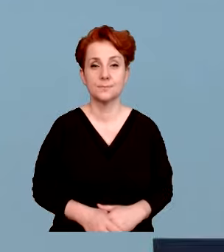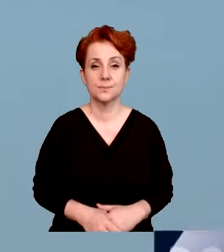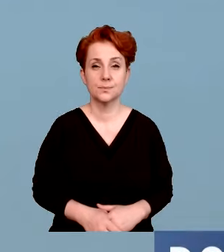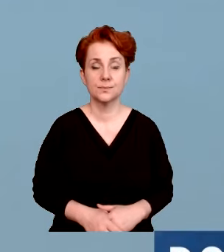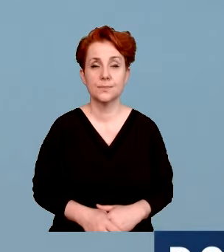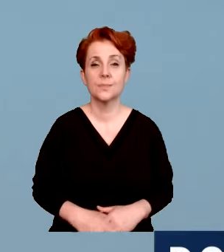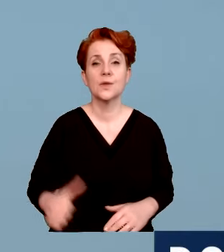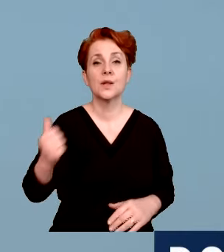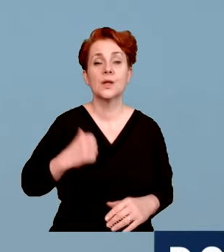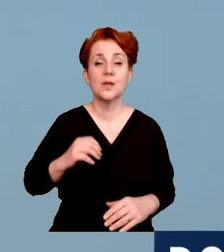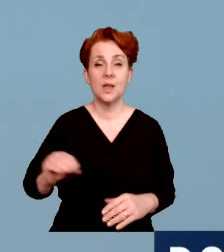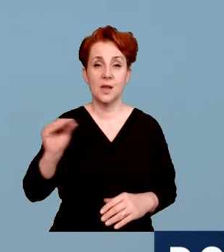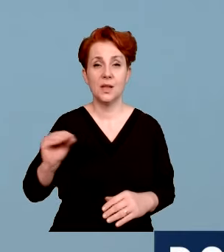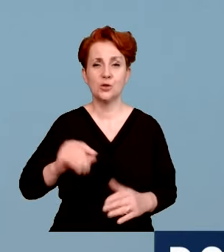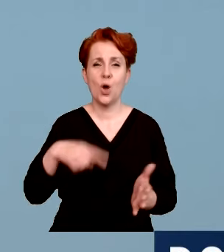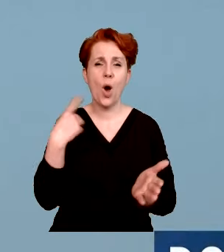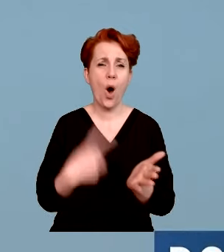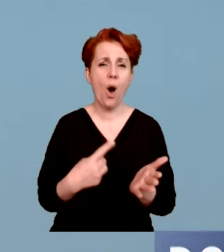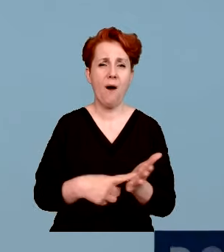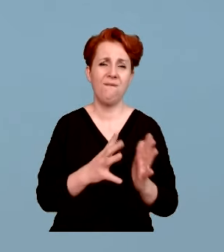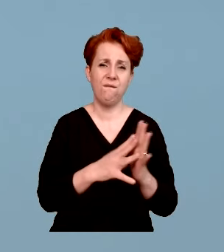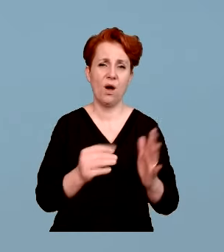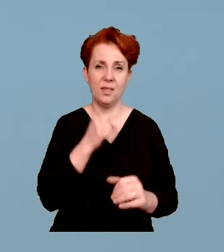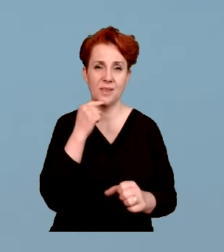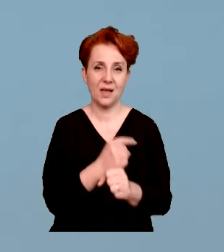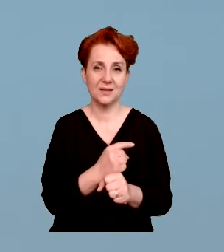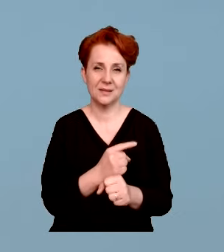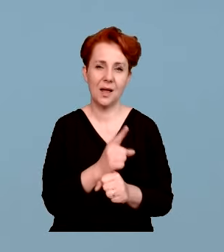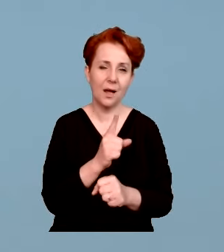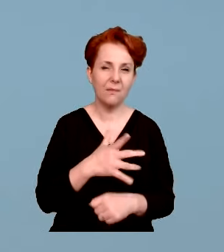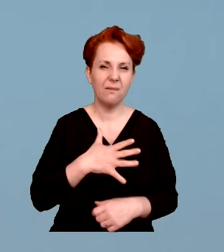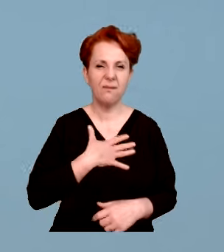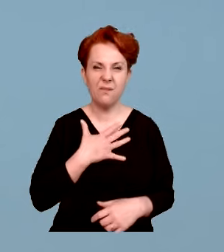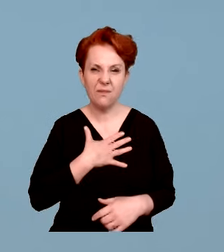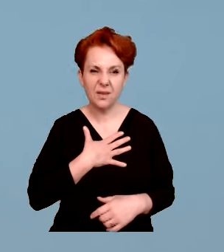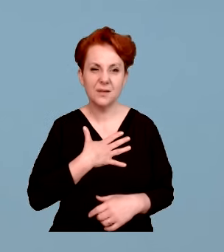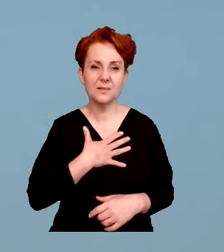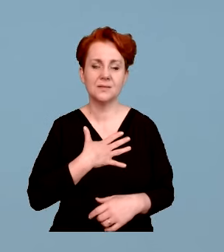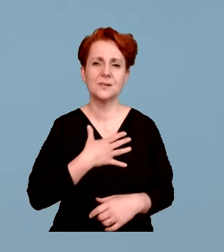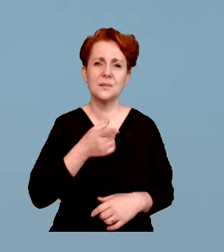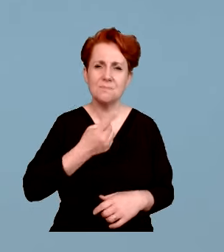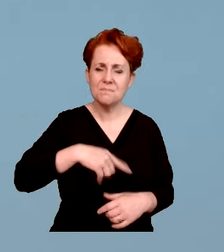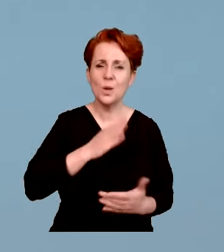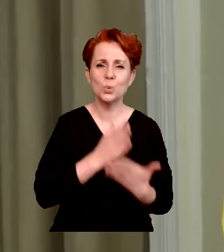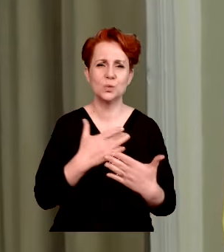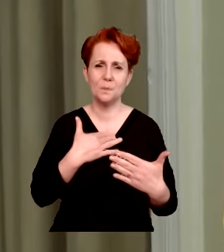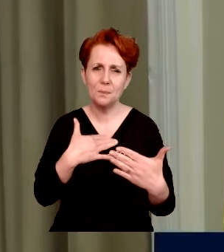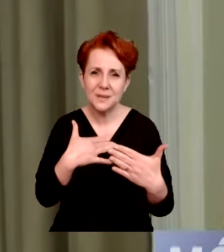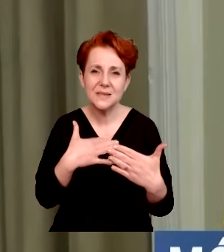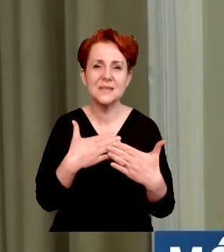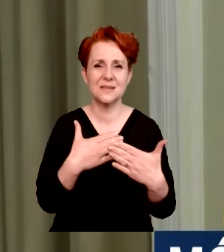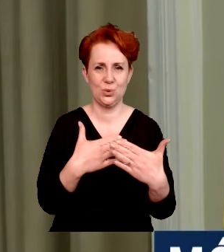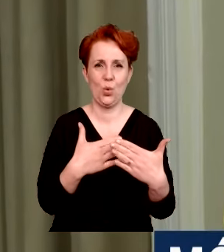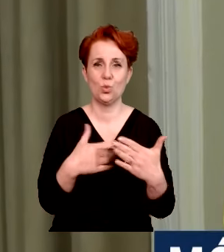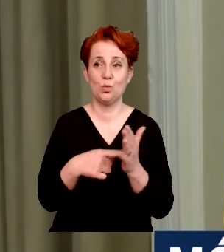Czekamy jeszcze na ostateczną formalną decyzję, ale wydaje się, że jesteśmy rzeczywiście o krok od tego, aby